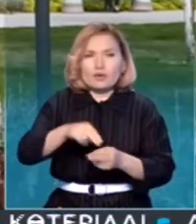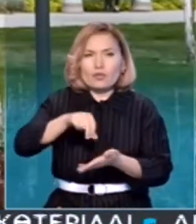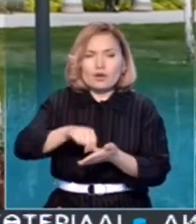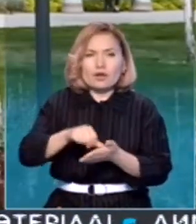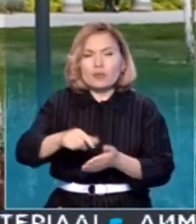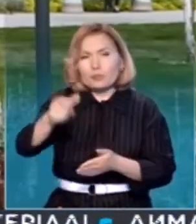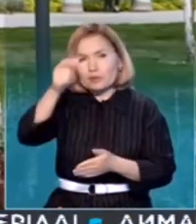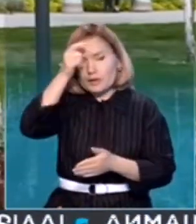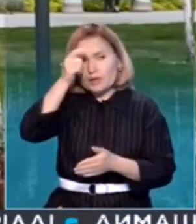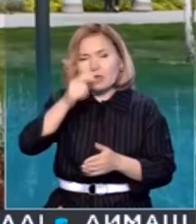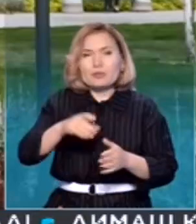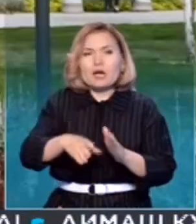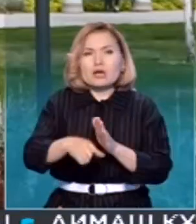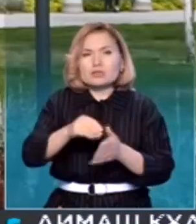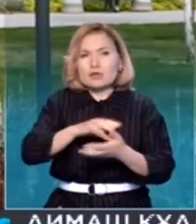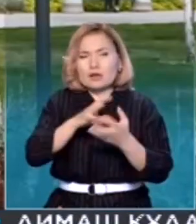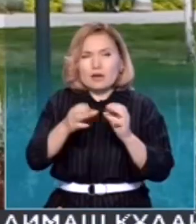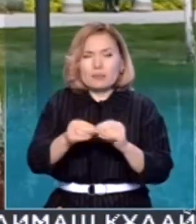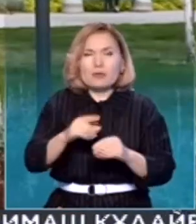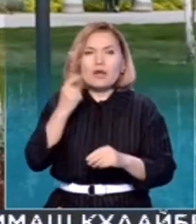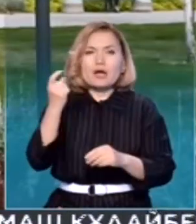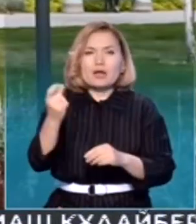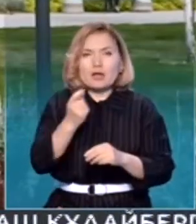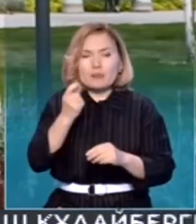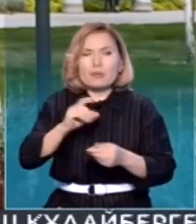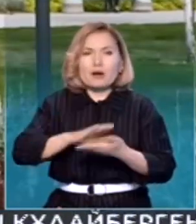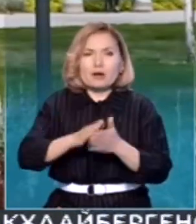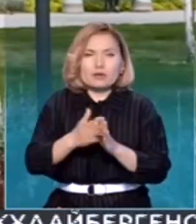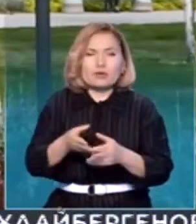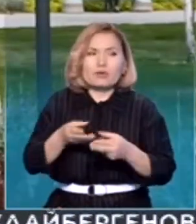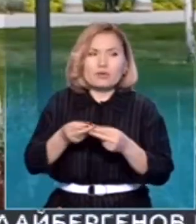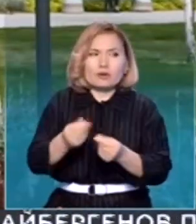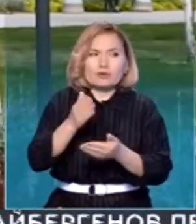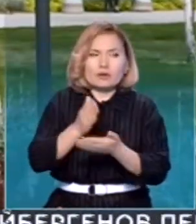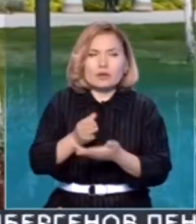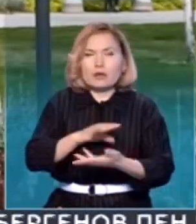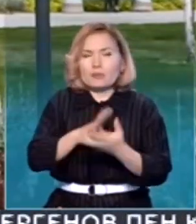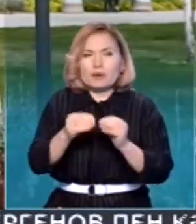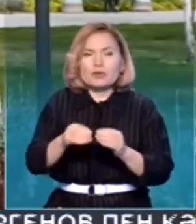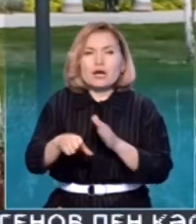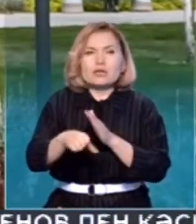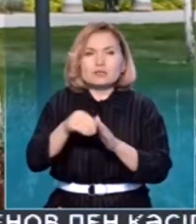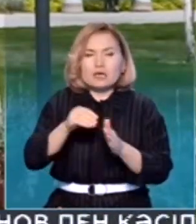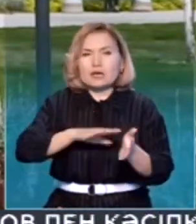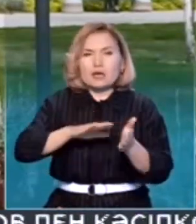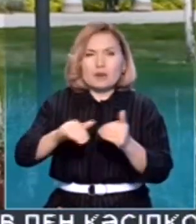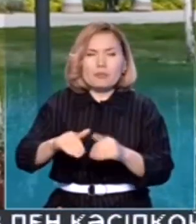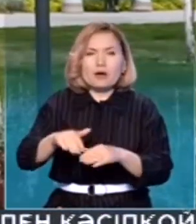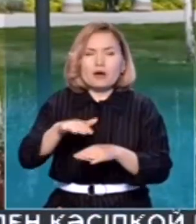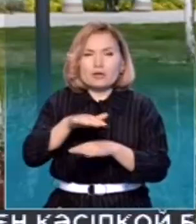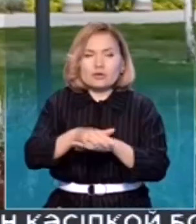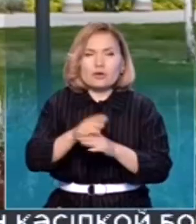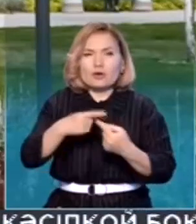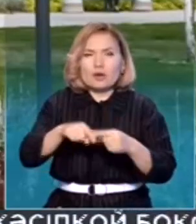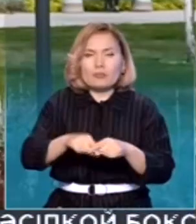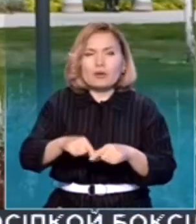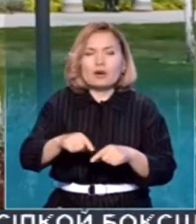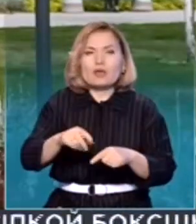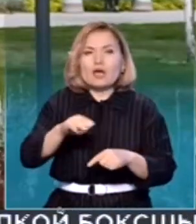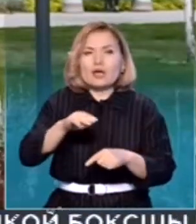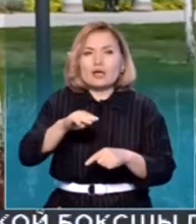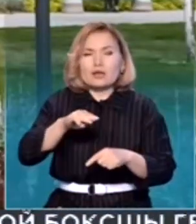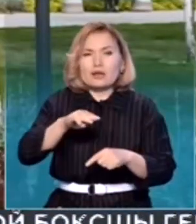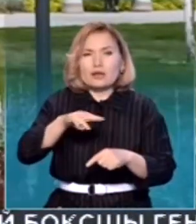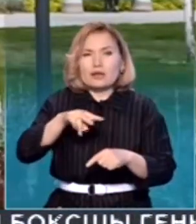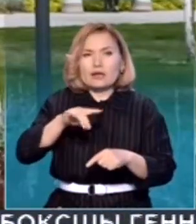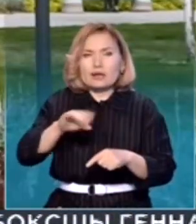айналған Түркиядағы сайлаудың нәтижесі экономикалық жағдайға да әсер етері сөзсіз. Сайлаудан кейін ашылған қор биржасында түрк лирасының